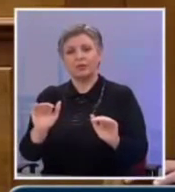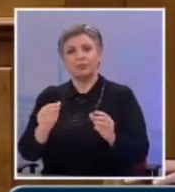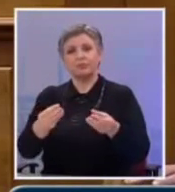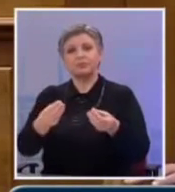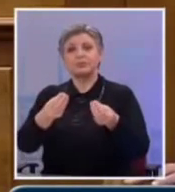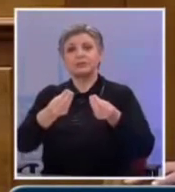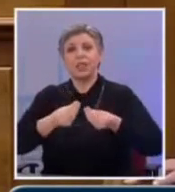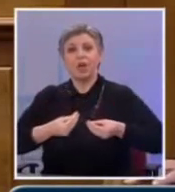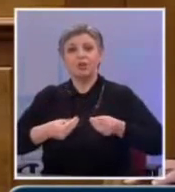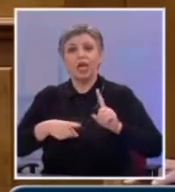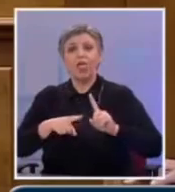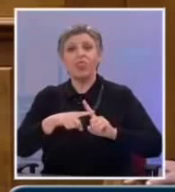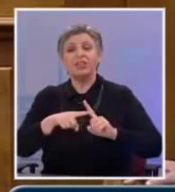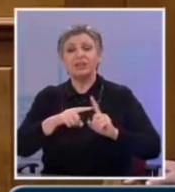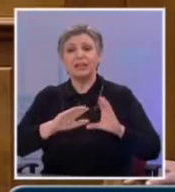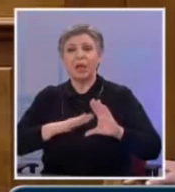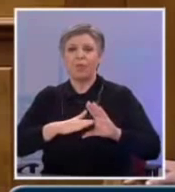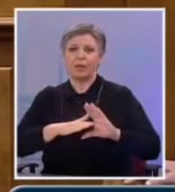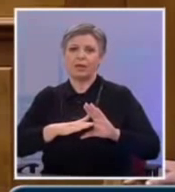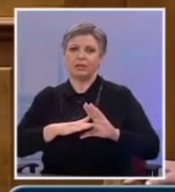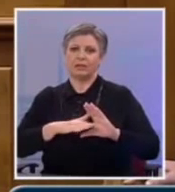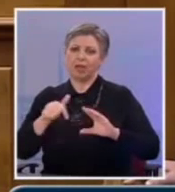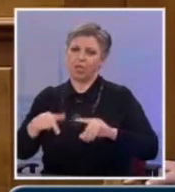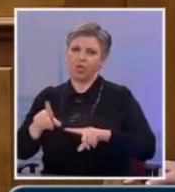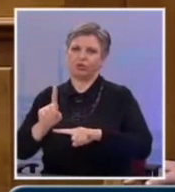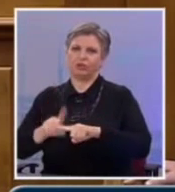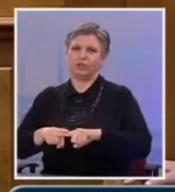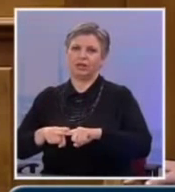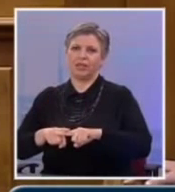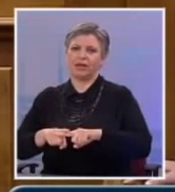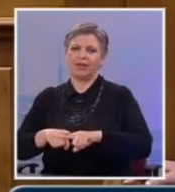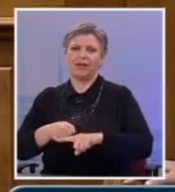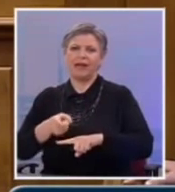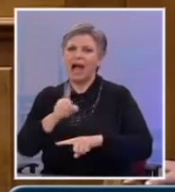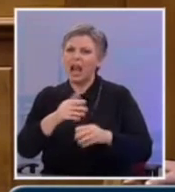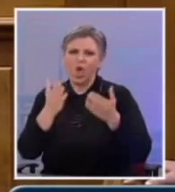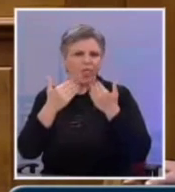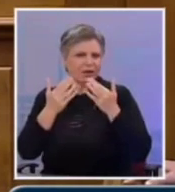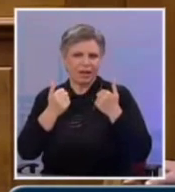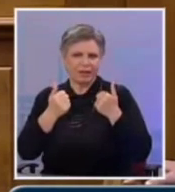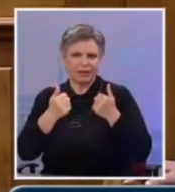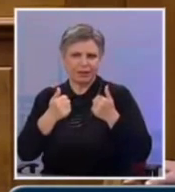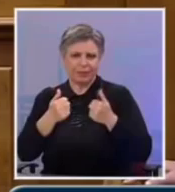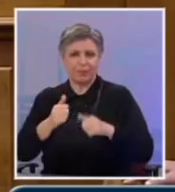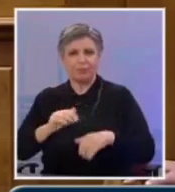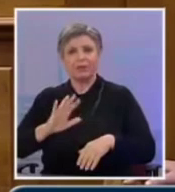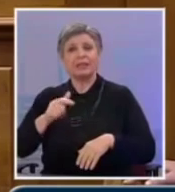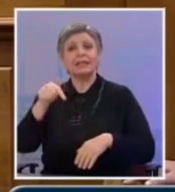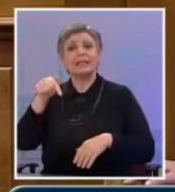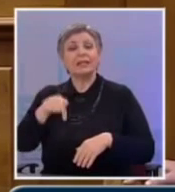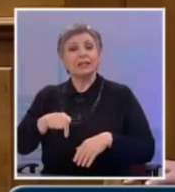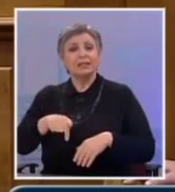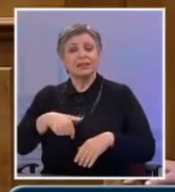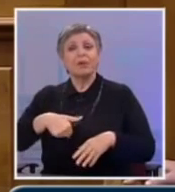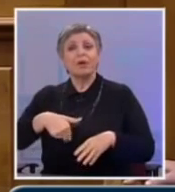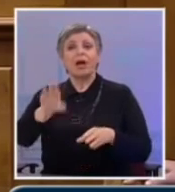θετική υπηρεσία που σας απομένει. Εφόσον απόψε δεν λάβετε ψήφο